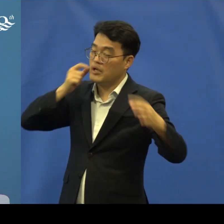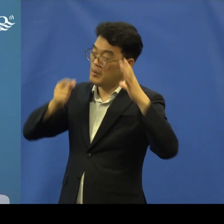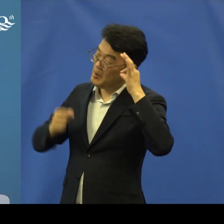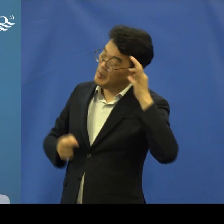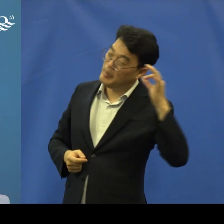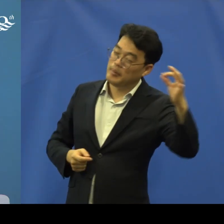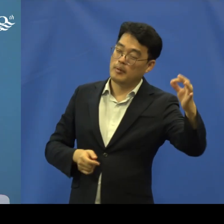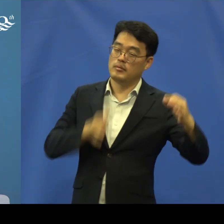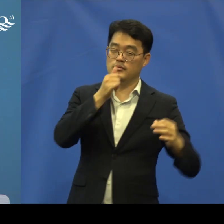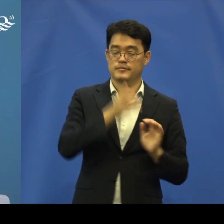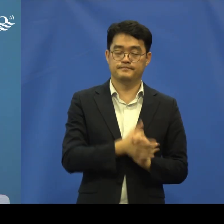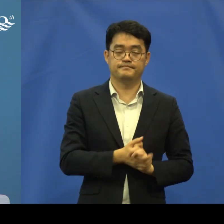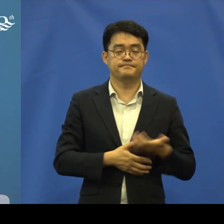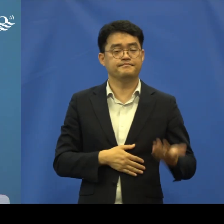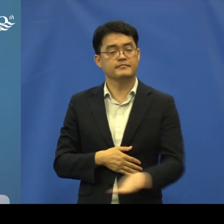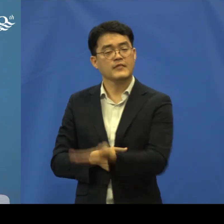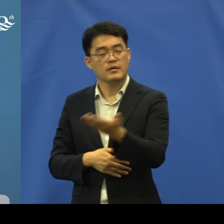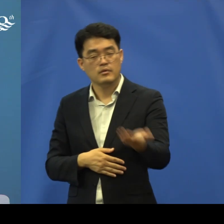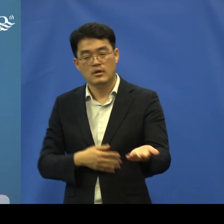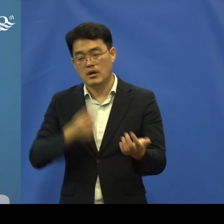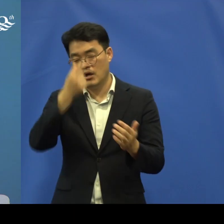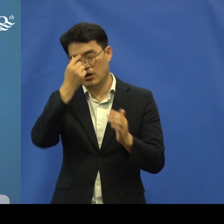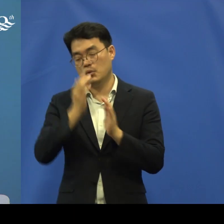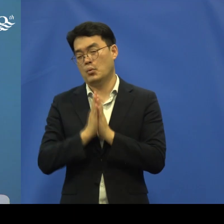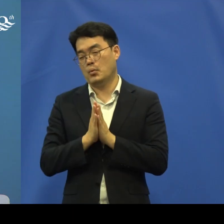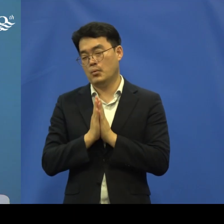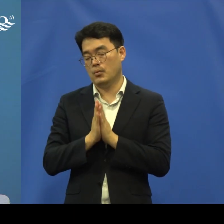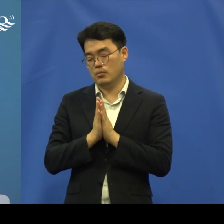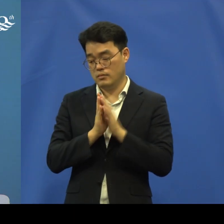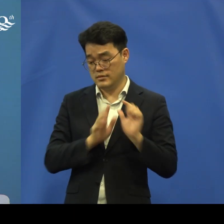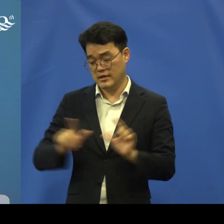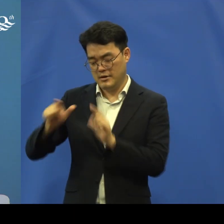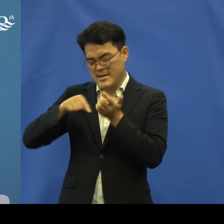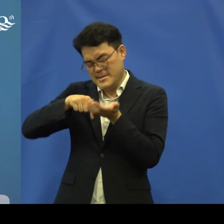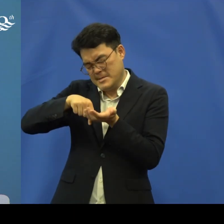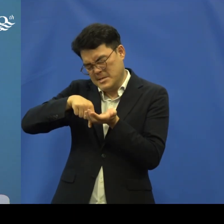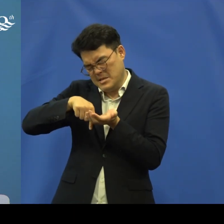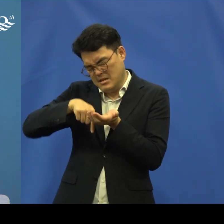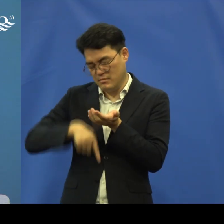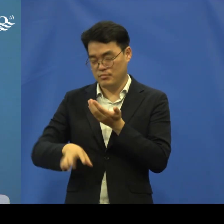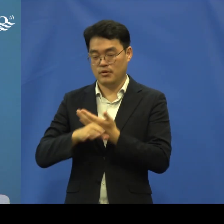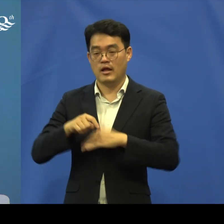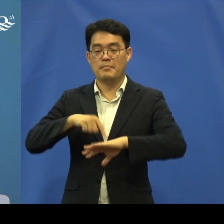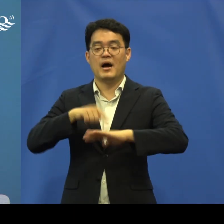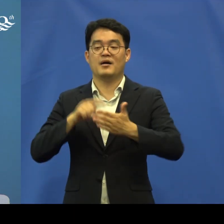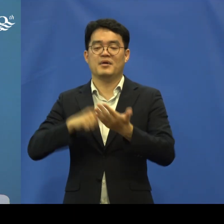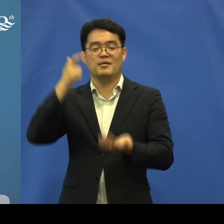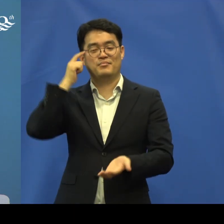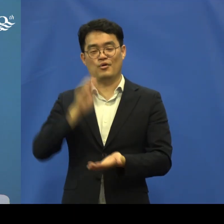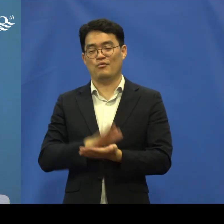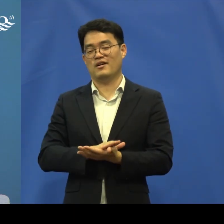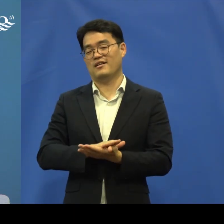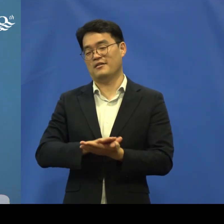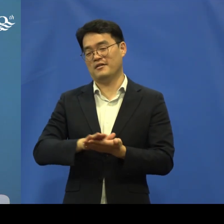여러분, 기도 생활이 깊어지면 자연스럽게 집중력이 생깁니다. 마음에 평정이 오고요, 감정의 요동이